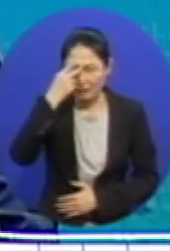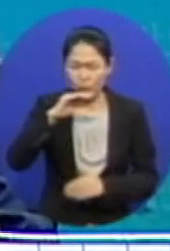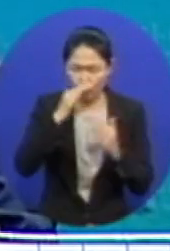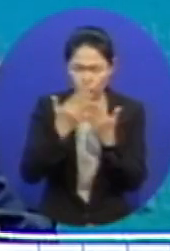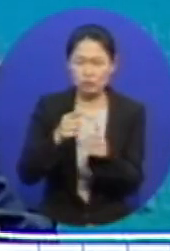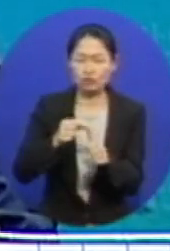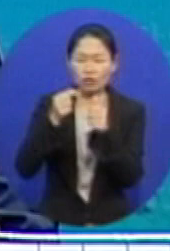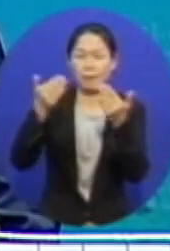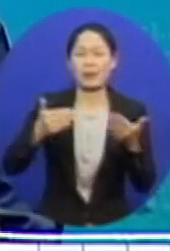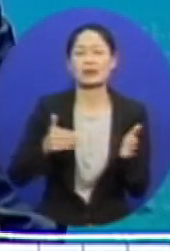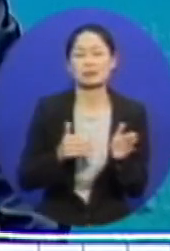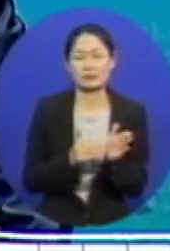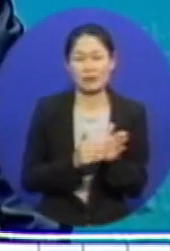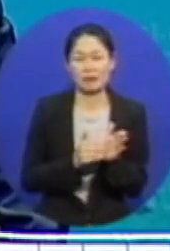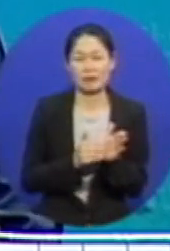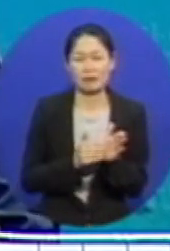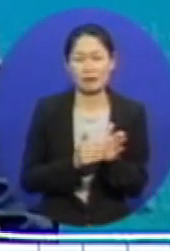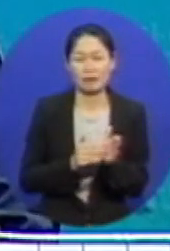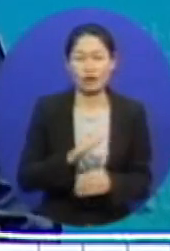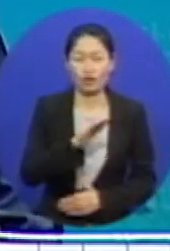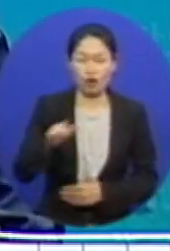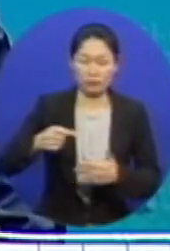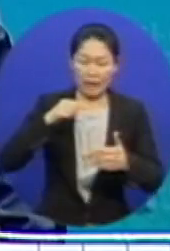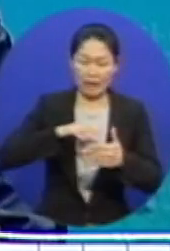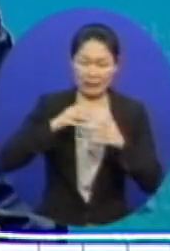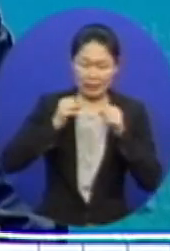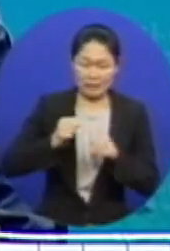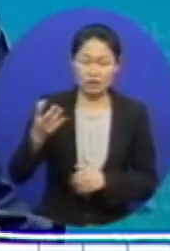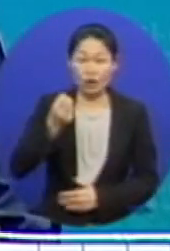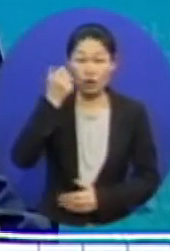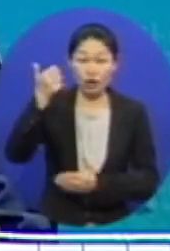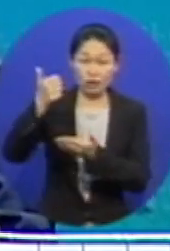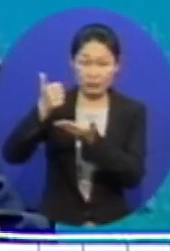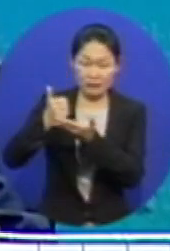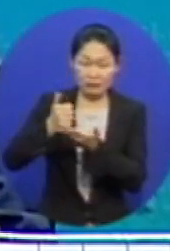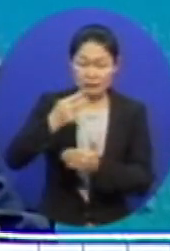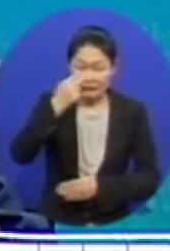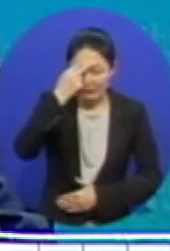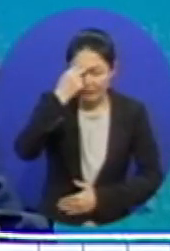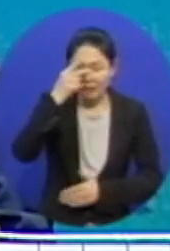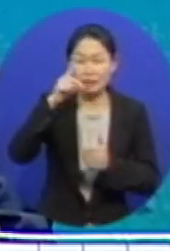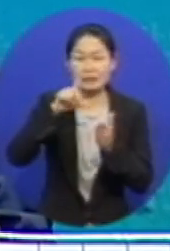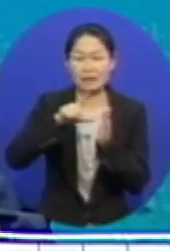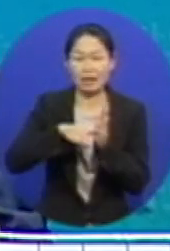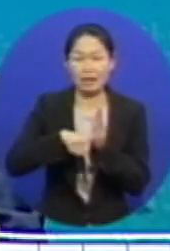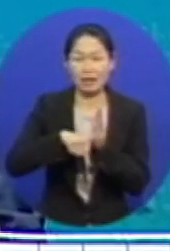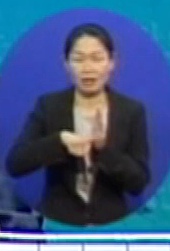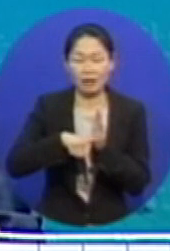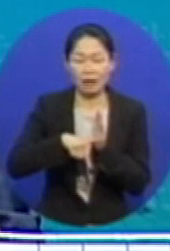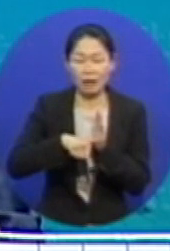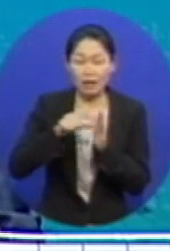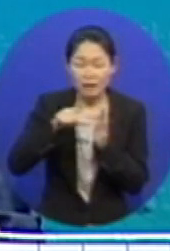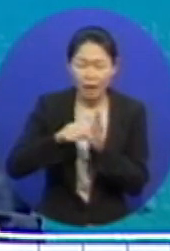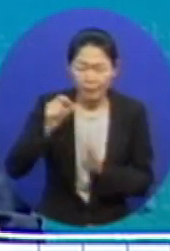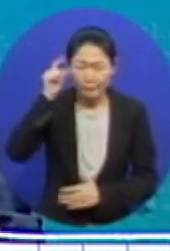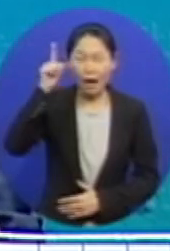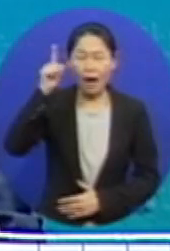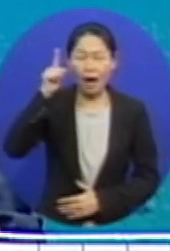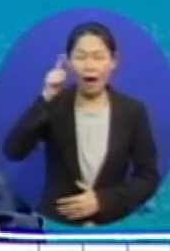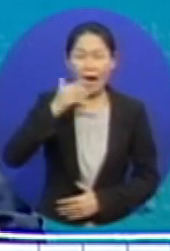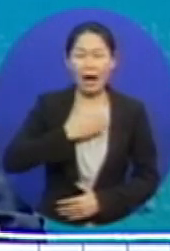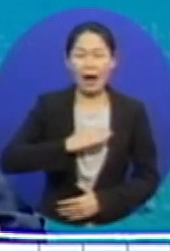구원받은 사람들이 여러분 안에 계신 성령님께서 근심 하실 때 그때 깨달아 로 들으면